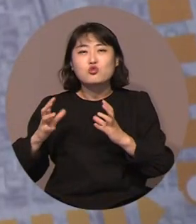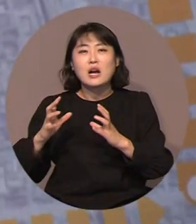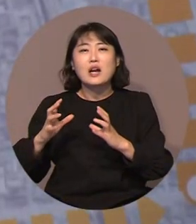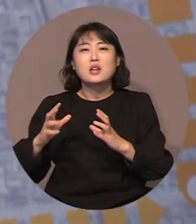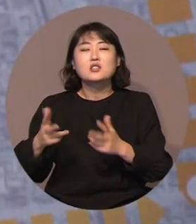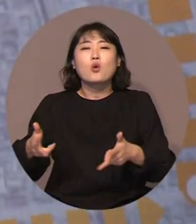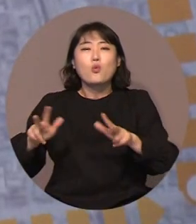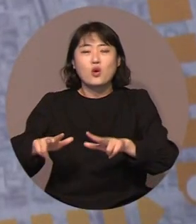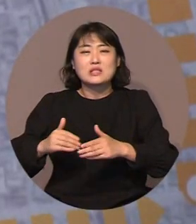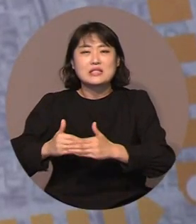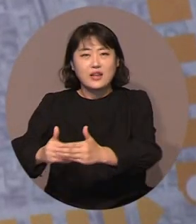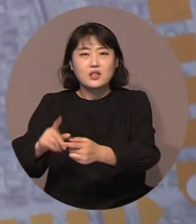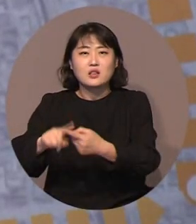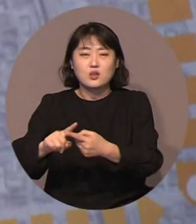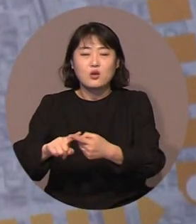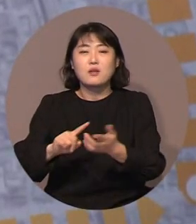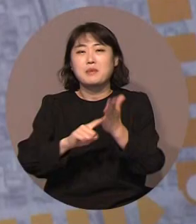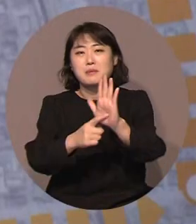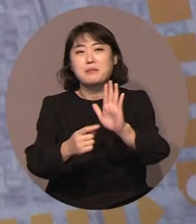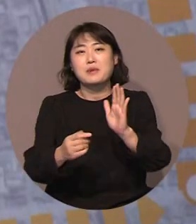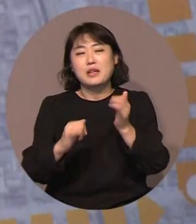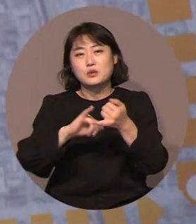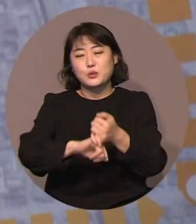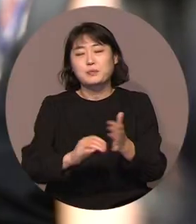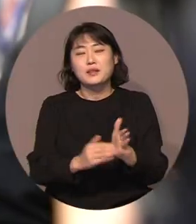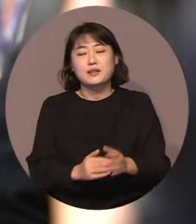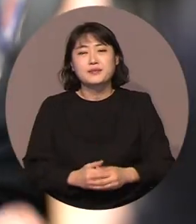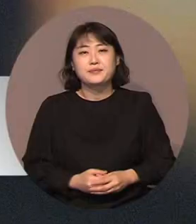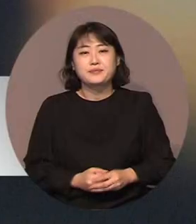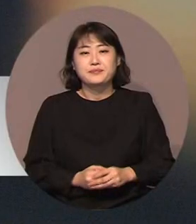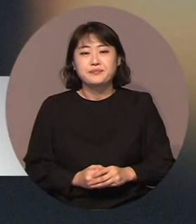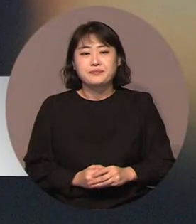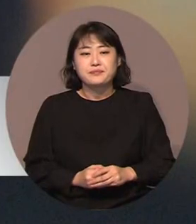사업도 차질 없이 추진하겠다고 약속했습니다.